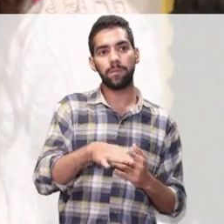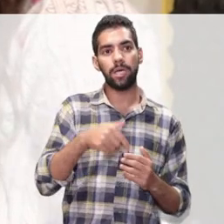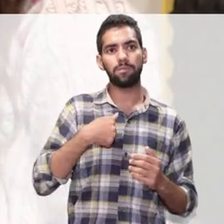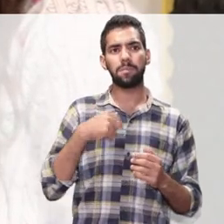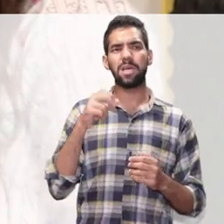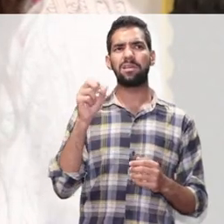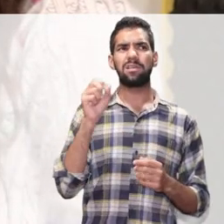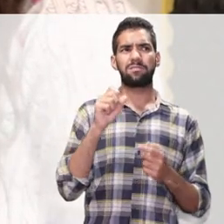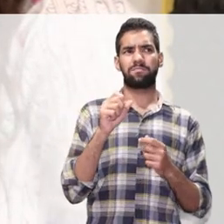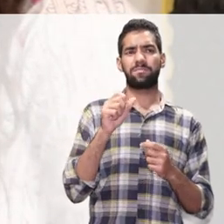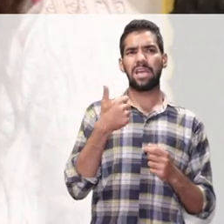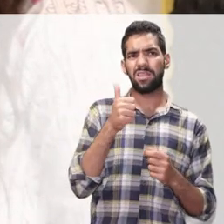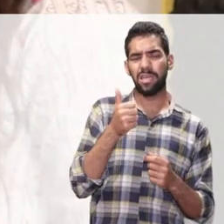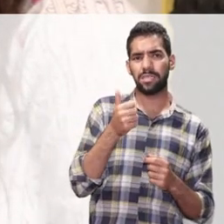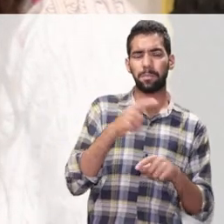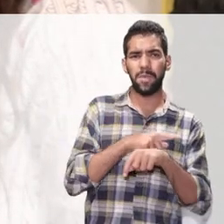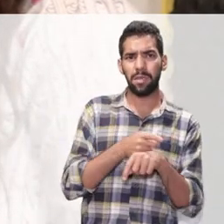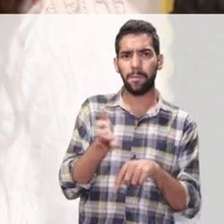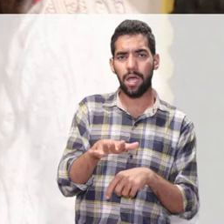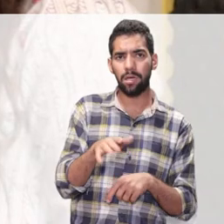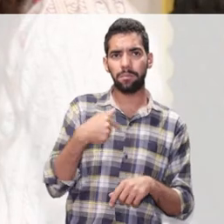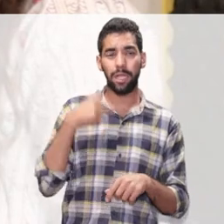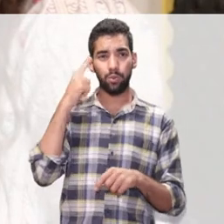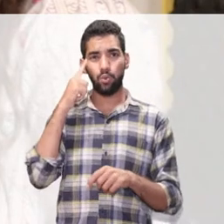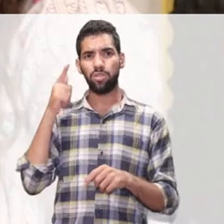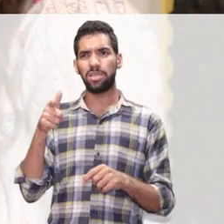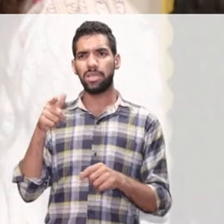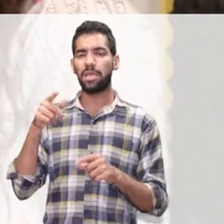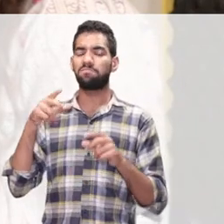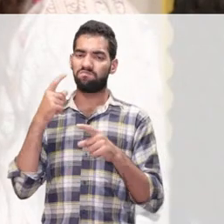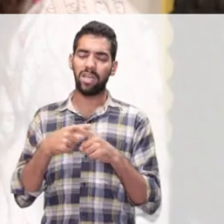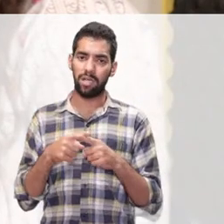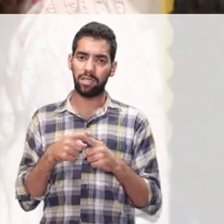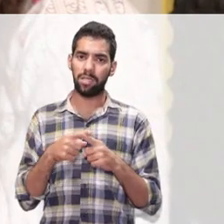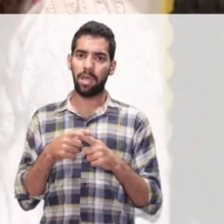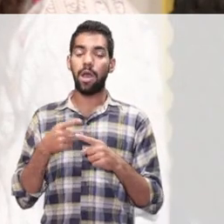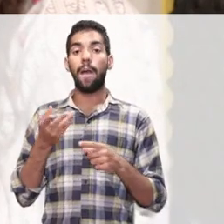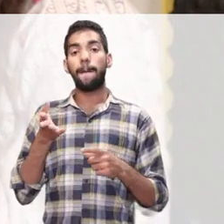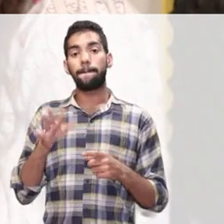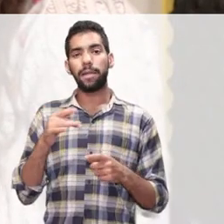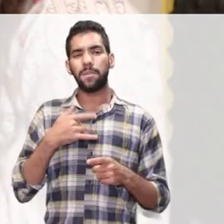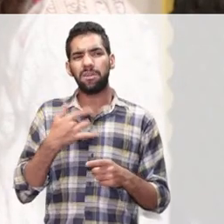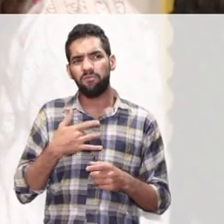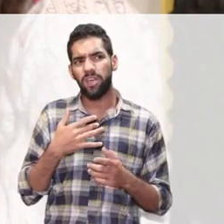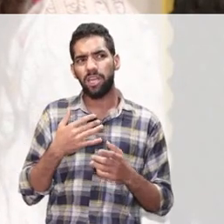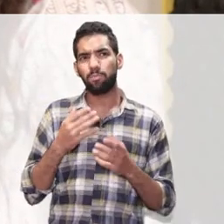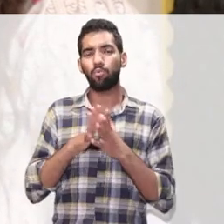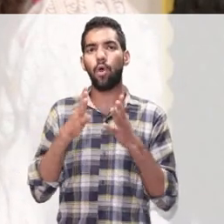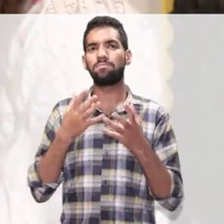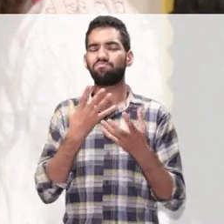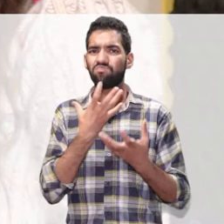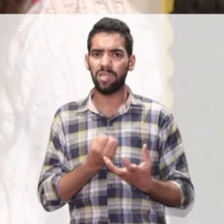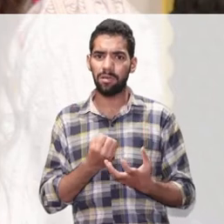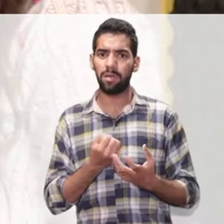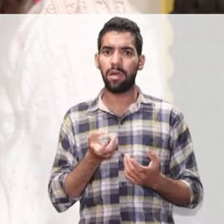15 20 मिनट दूसरे मैंने सोचा कि हर जाति की जिधर गुस्सा ठंडा हुआ तुम्हें यार इतने उसके साथ क्या है जस्टिस मास्टरमाइंड क्या